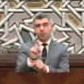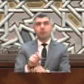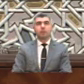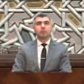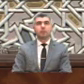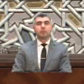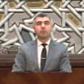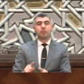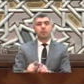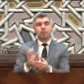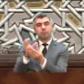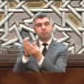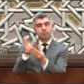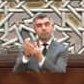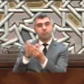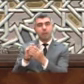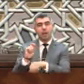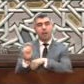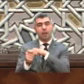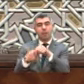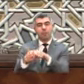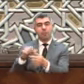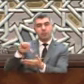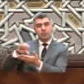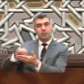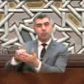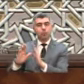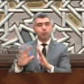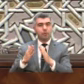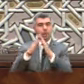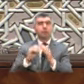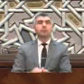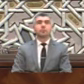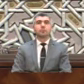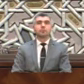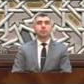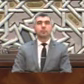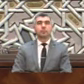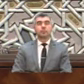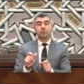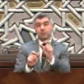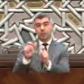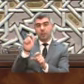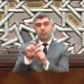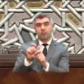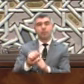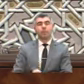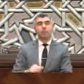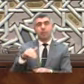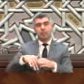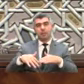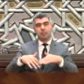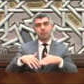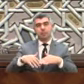النقل المدرسي بالعالم القروي والمناطق الجبلية للسيدات والسادة النواب المحترمين الفريق